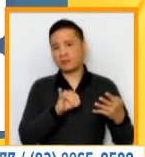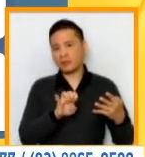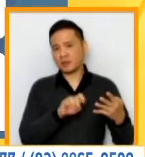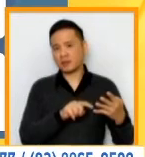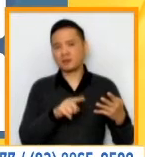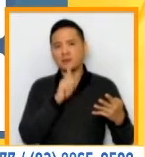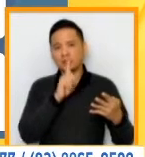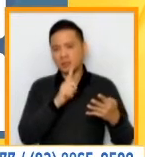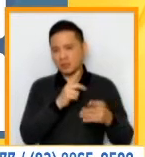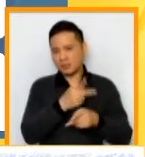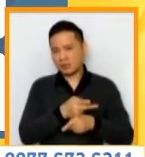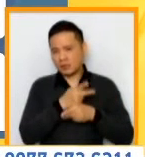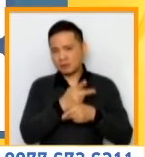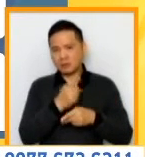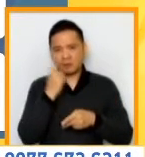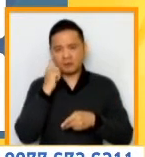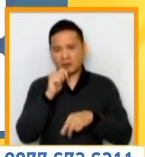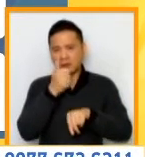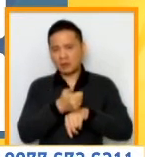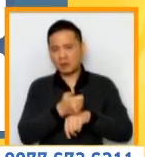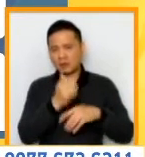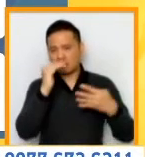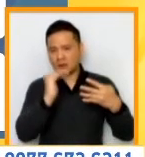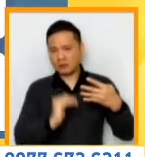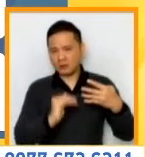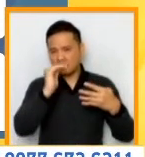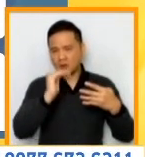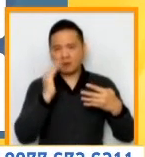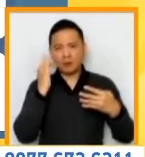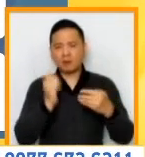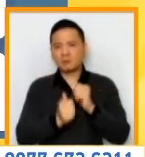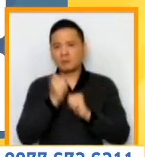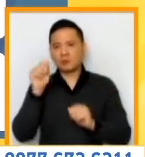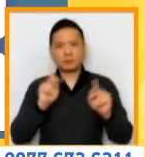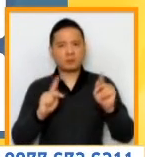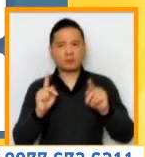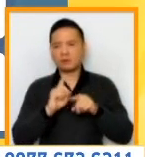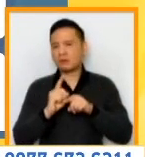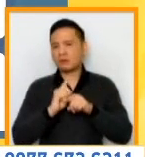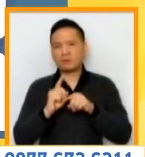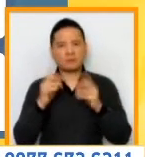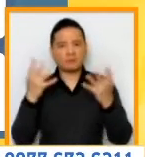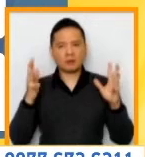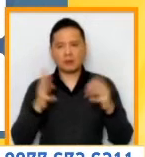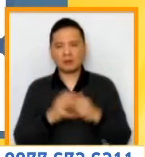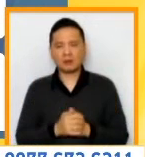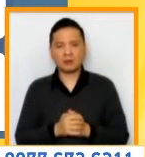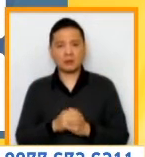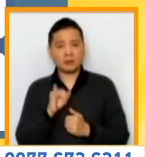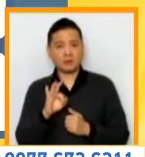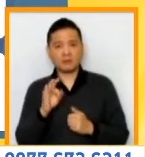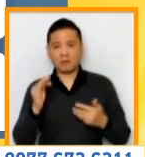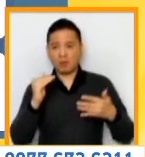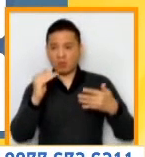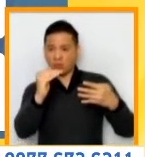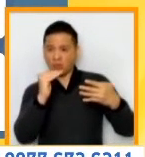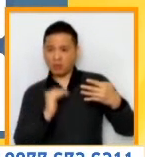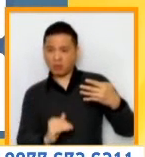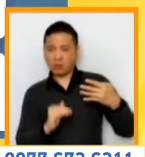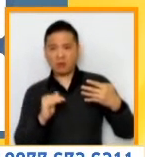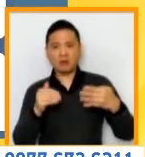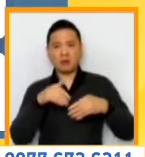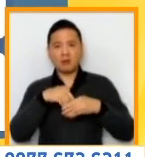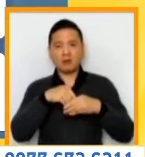system lalo na't wala raw disiplina ang karamihan. Ang pangamba niya, luluwagan ang restrictions ngayon, pero pagkalipas lang ng ilang